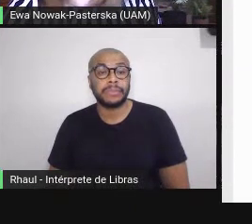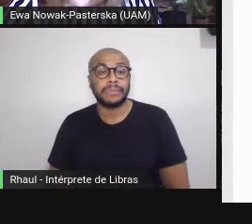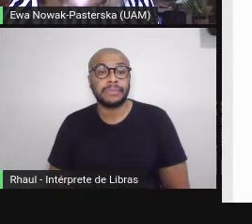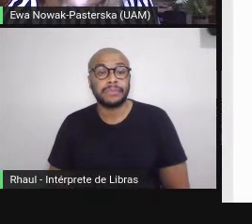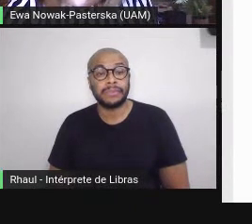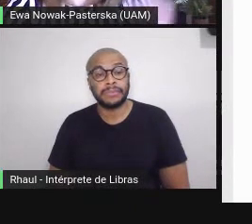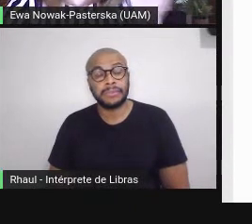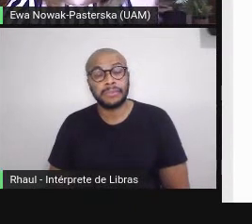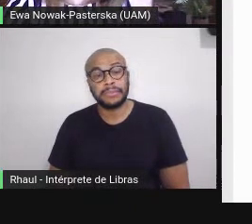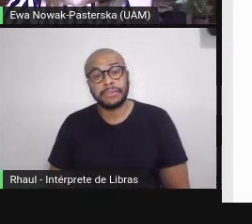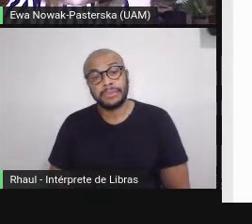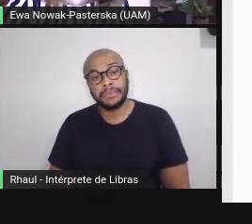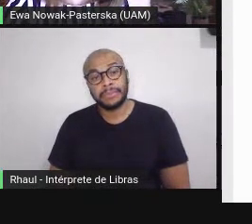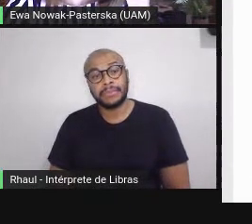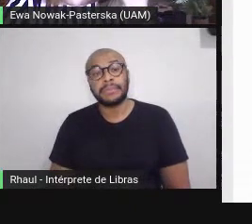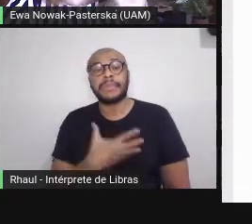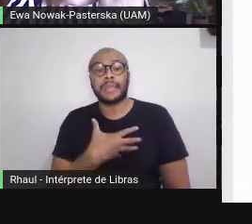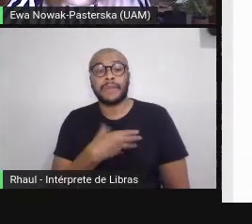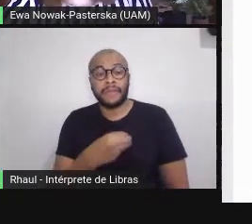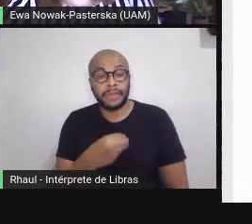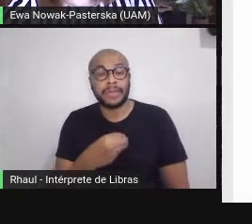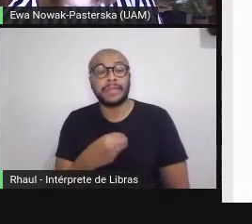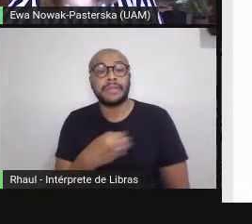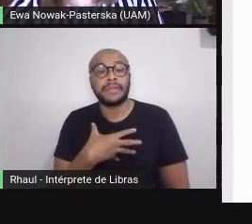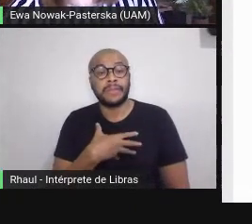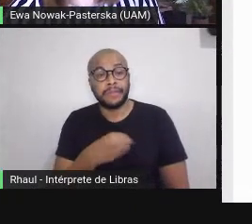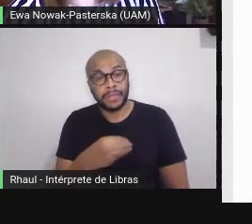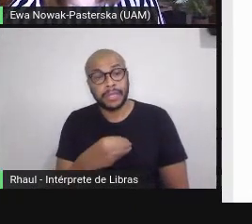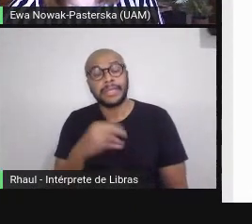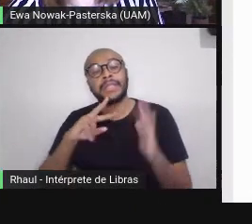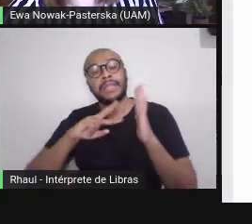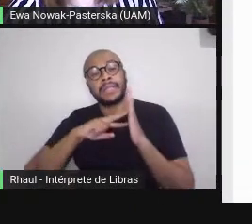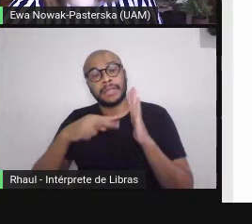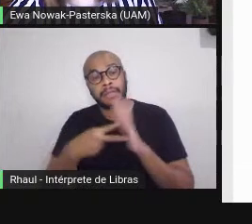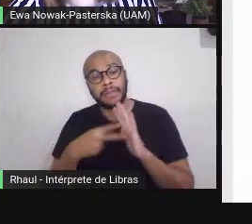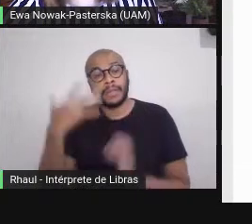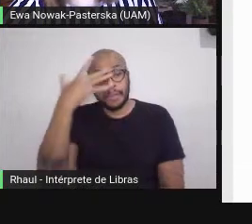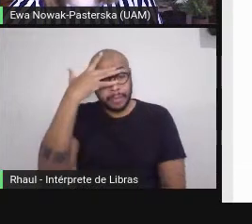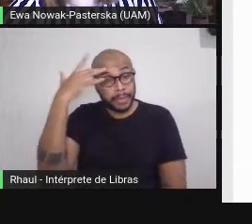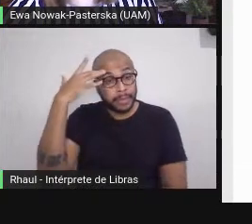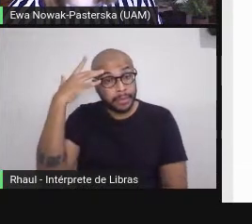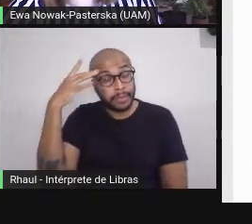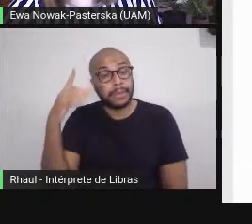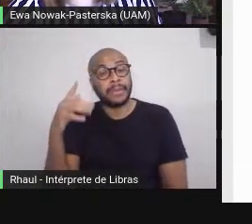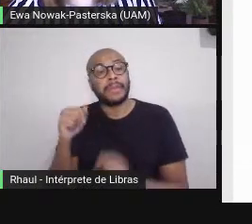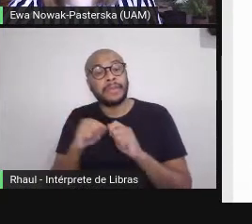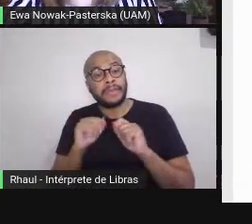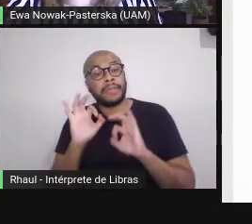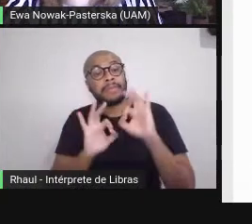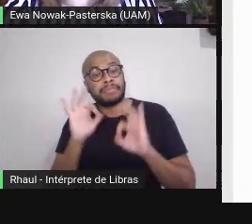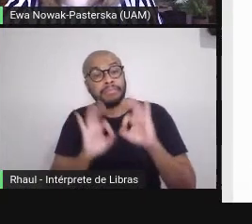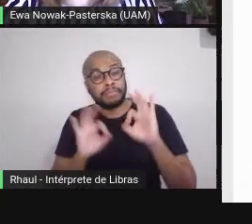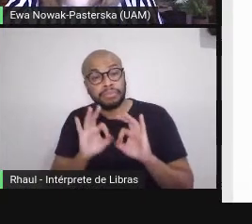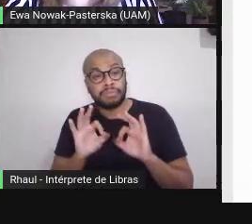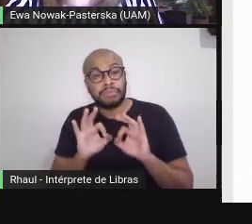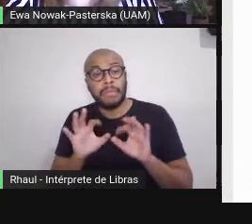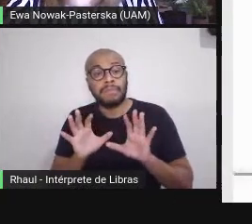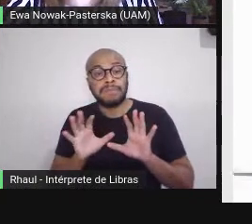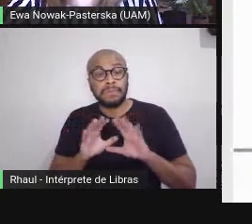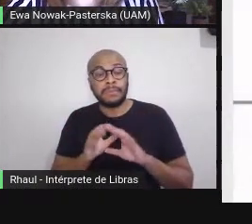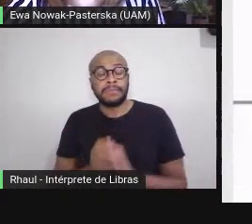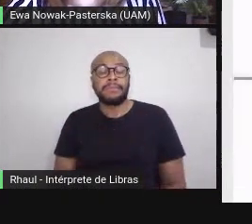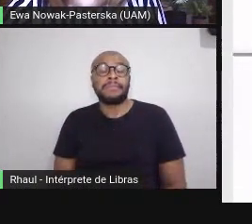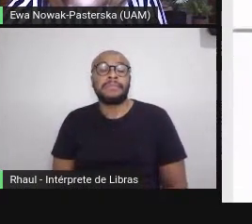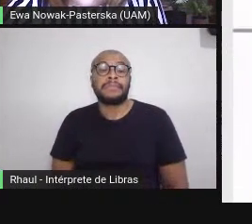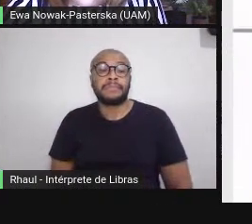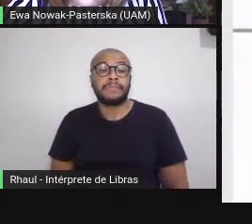Bednarczyk seria o filho de Bednarz. Bednarz era a pessoa que fazia barril.